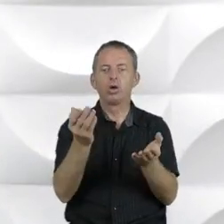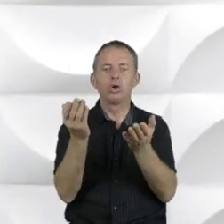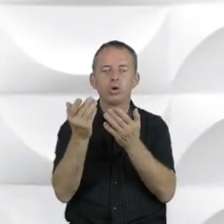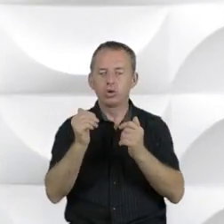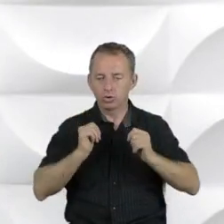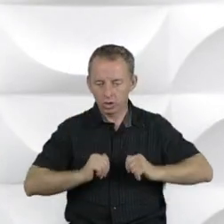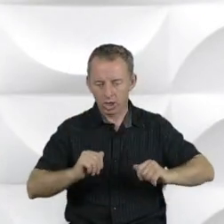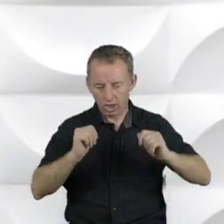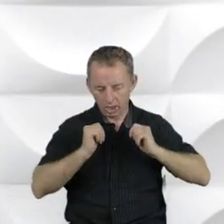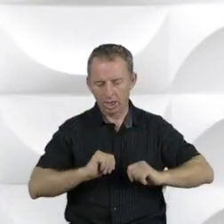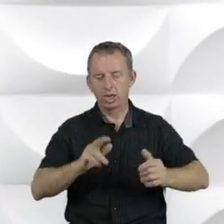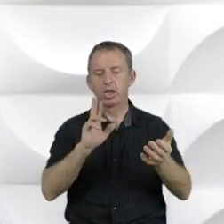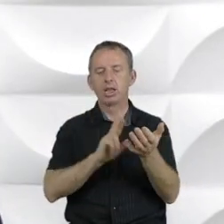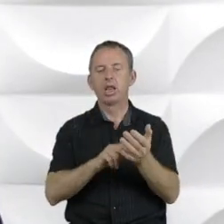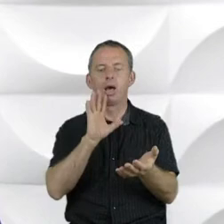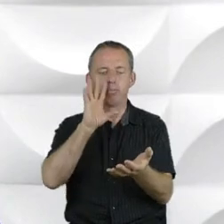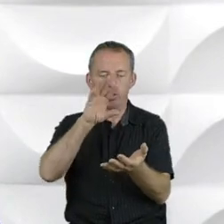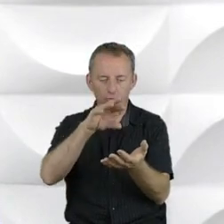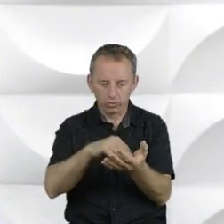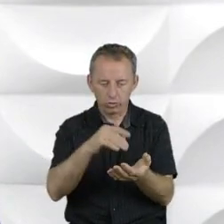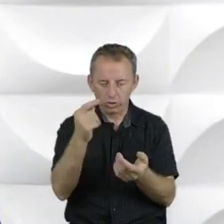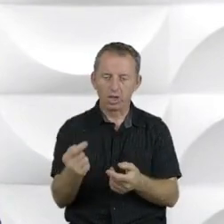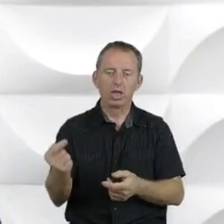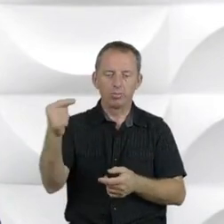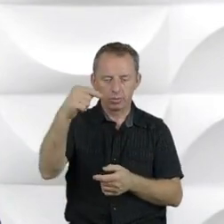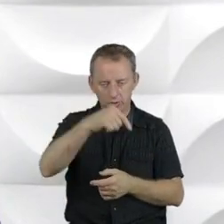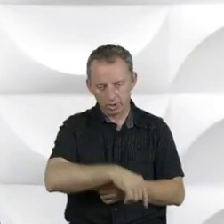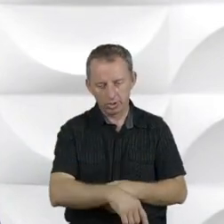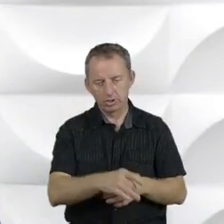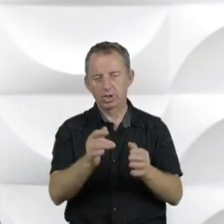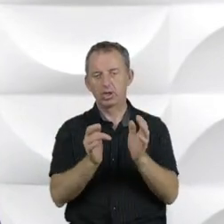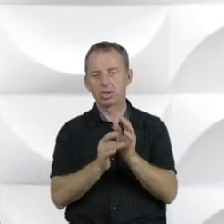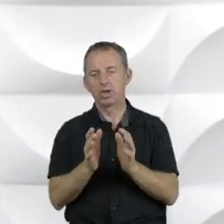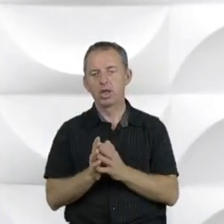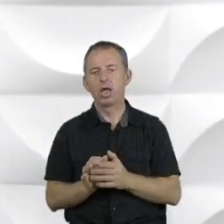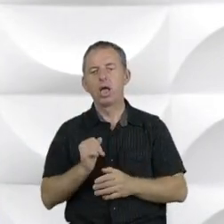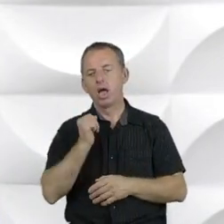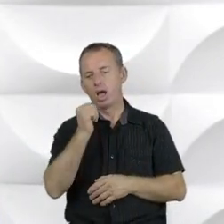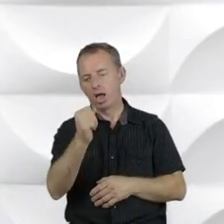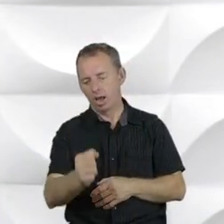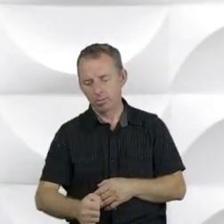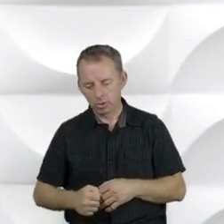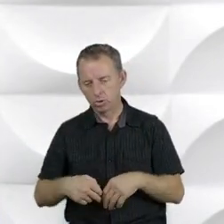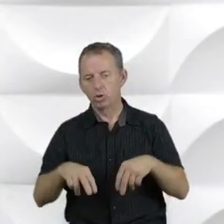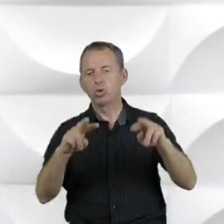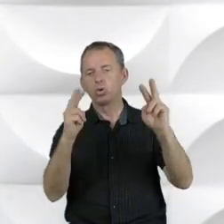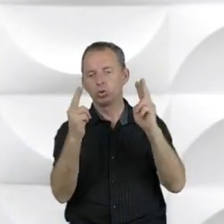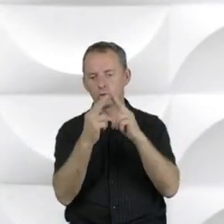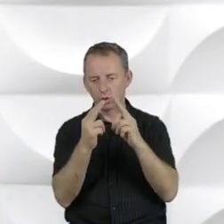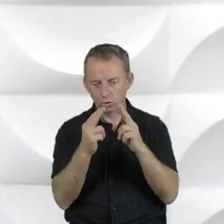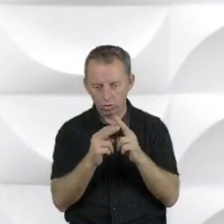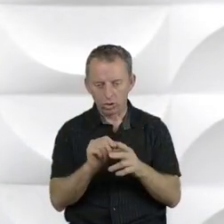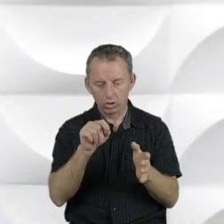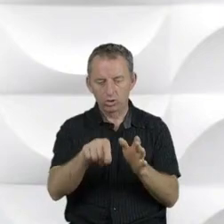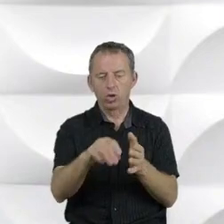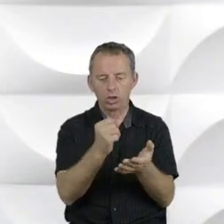czekali na powtórne przyjście Chrystusa. Apostołowie się ustosunkowywali do tych